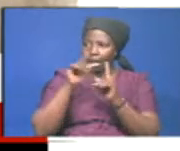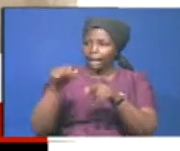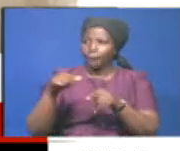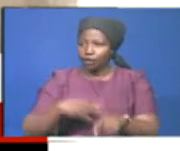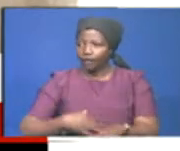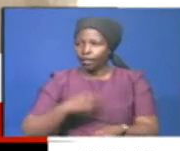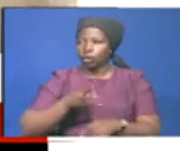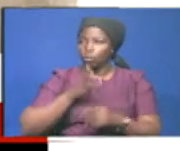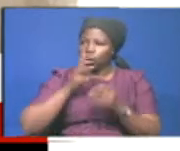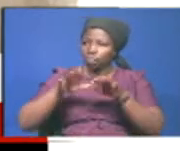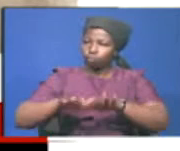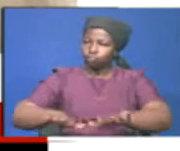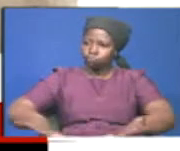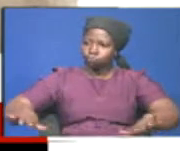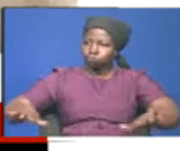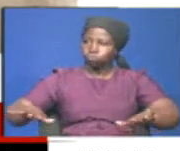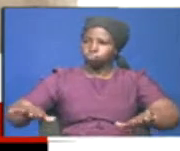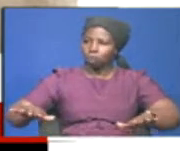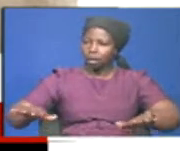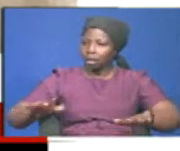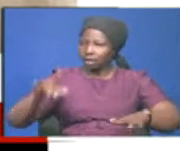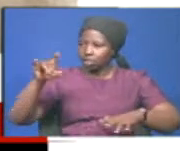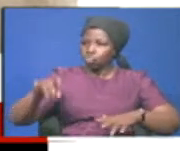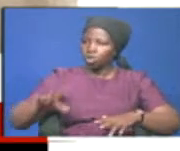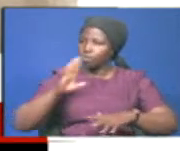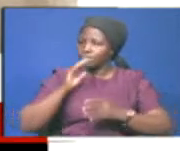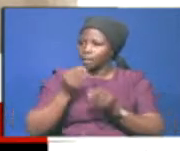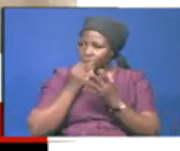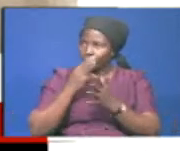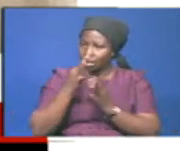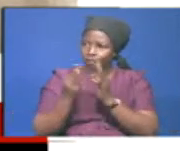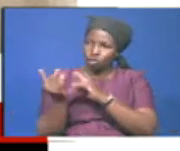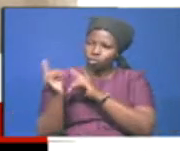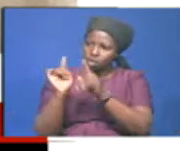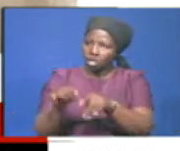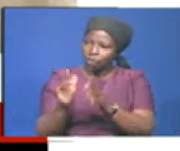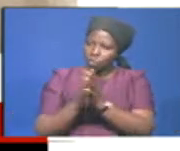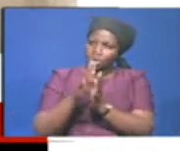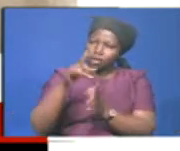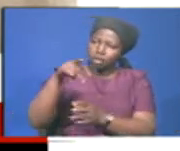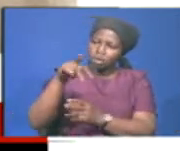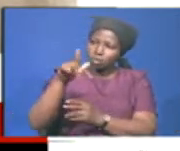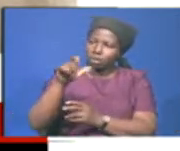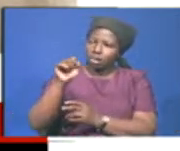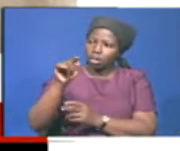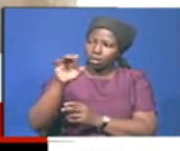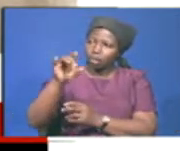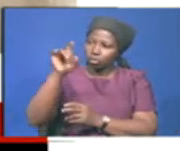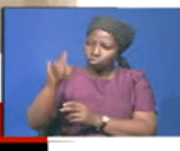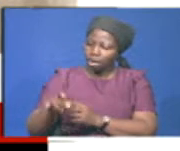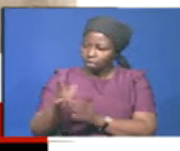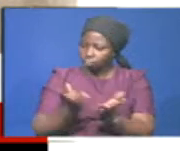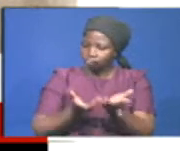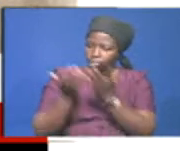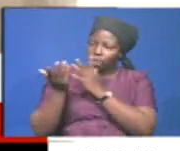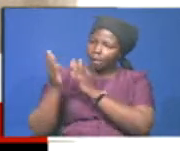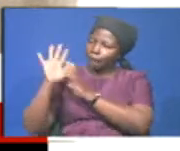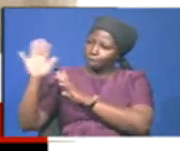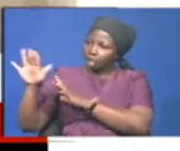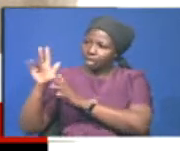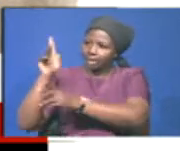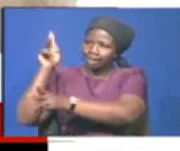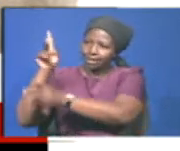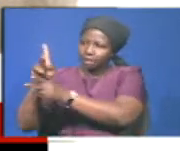kuelimishwa kujua kuwa kama ulifika hapo na plastiki, ubebe plastiki yako ukitoka uende uweke